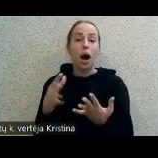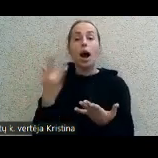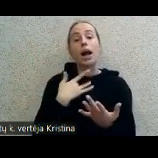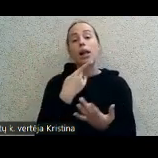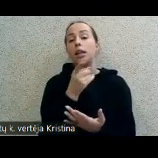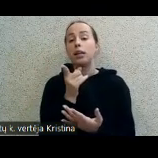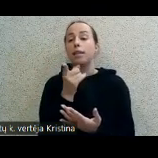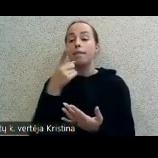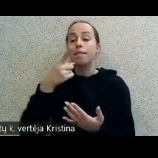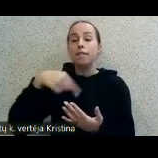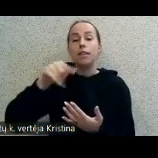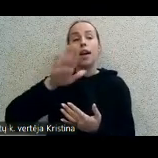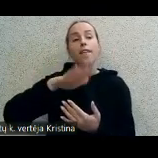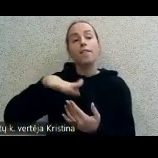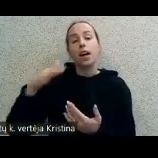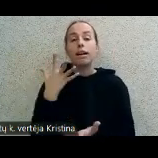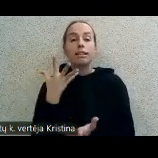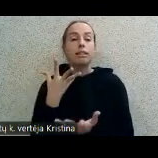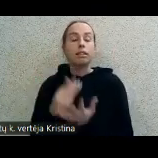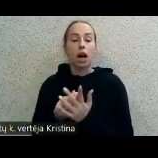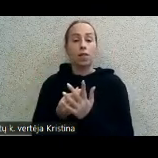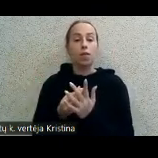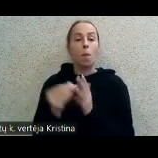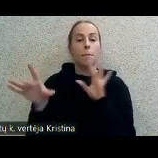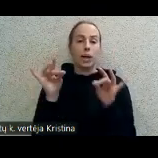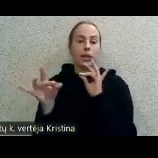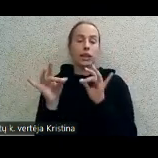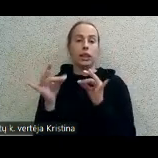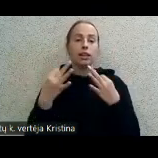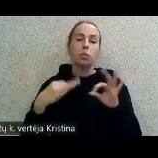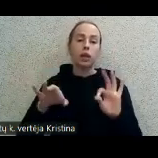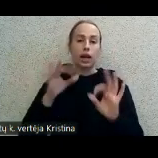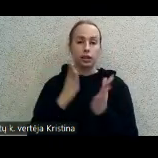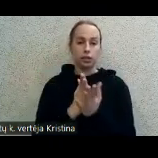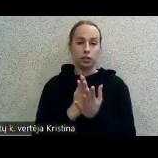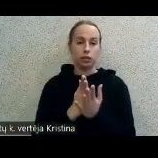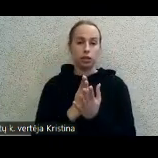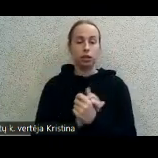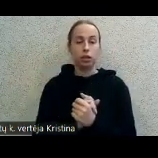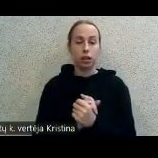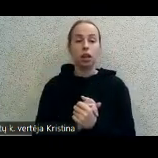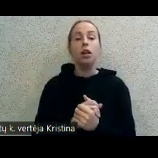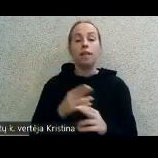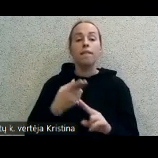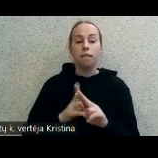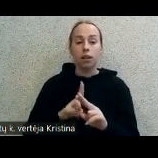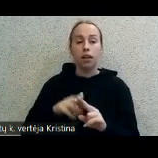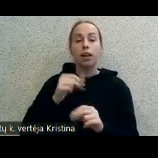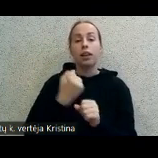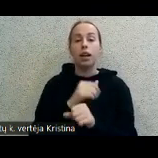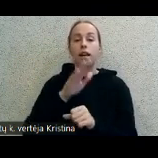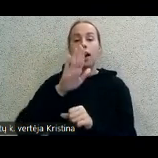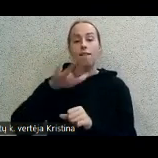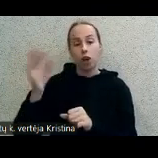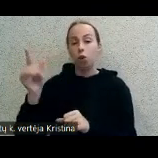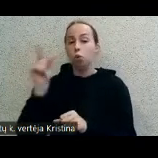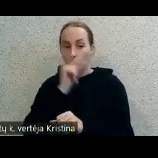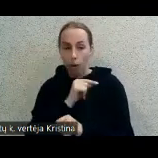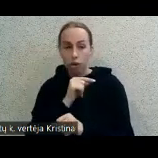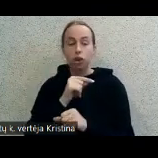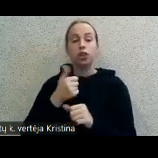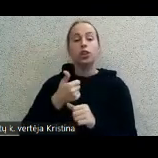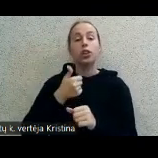autentišką asmeninį pasirinkimo laisvę dėl to, ką skaityti. Ir tam reikia pažinti vaikus ir žinoti, ką vis tik jie skaito